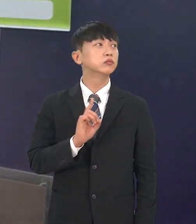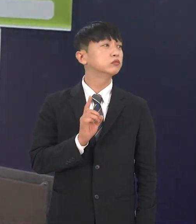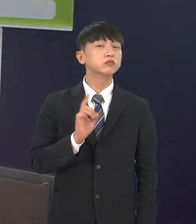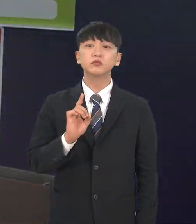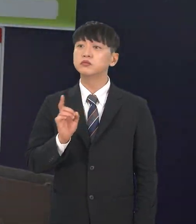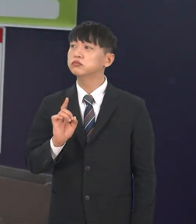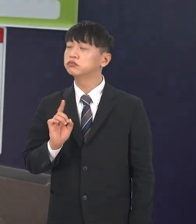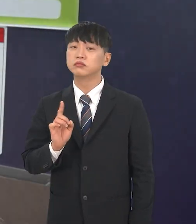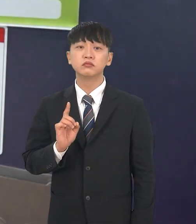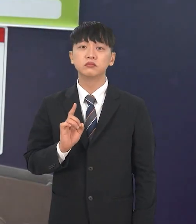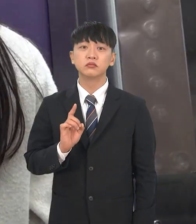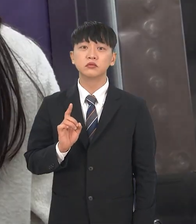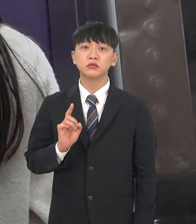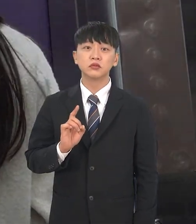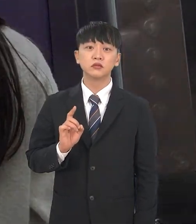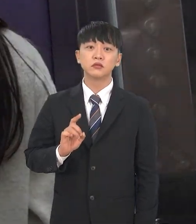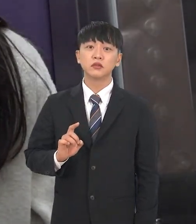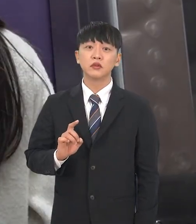무슨 일이야?